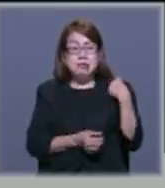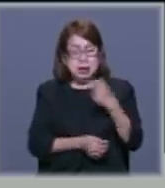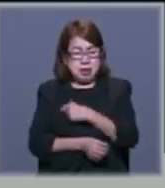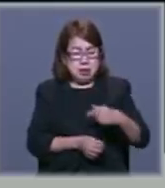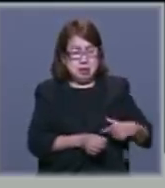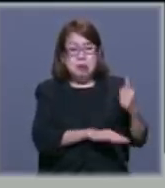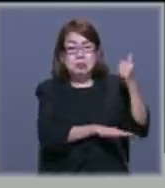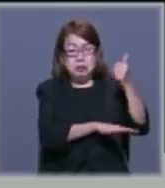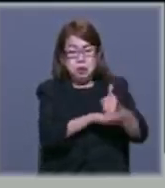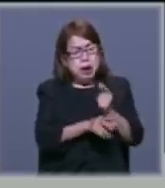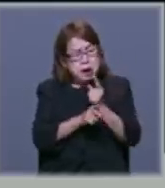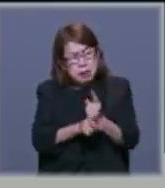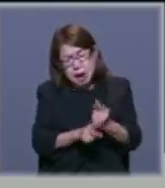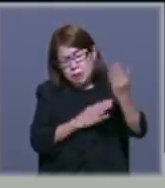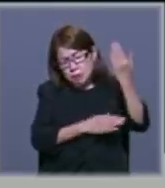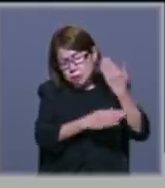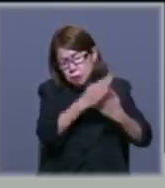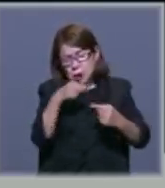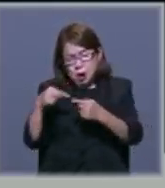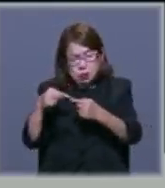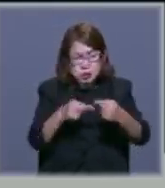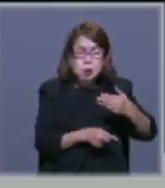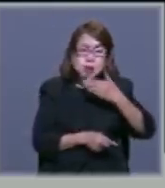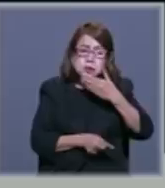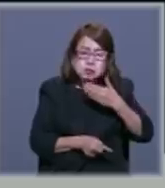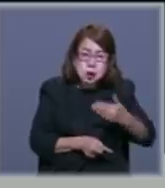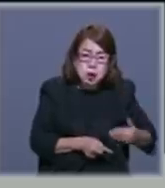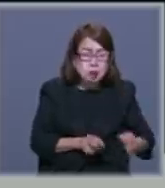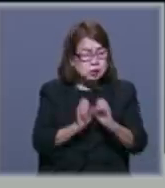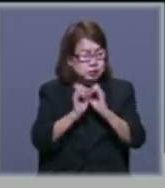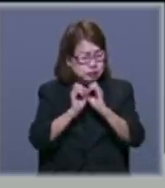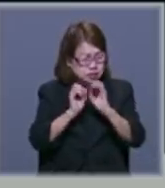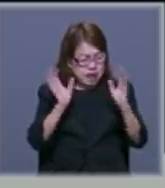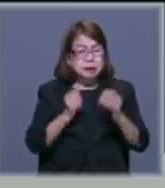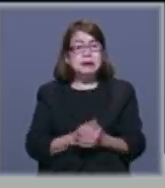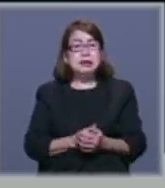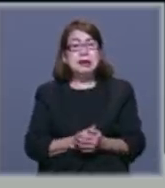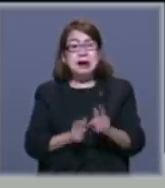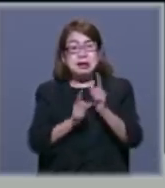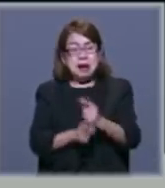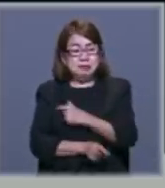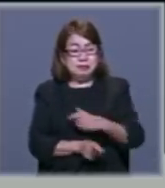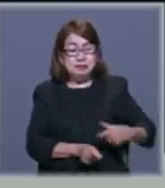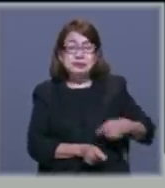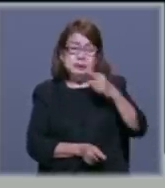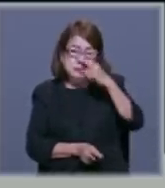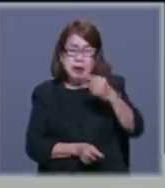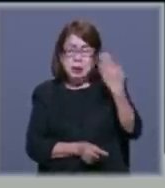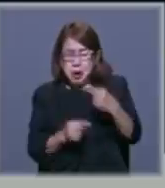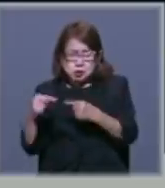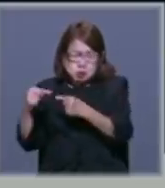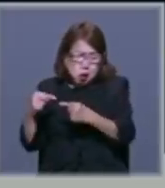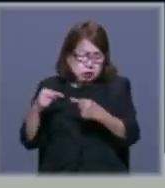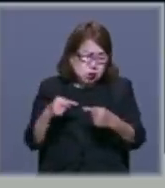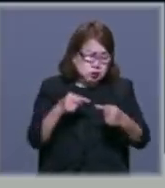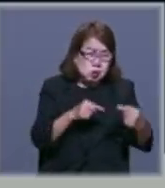เพณีของไทยนั้นมั่นคงสถานะและเอกลักษณ์ของพระมหากษัตริย์ไทยมาแต่โบราณว่าพระองค์จักท